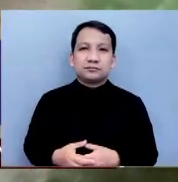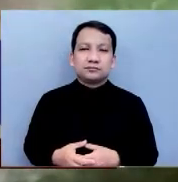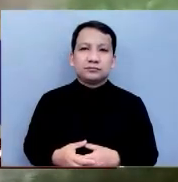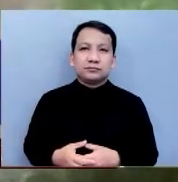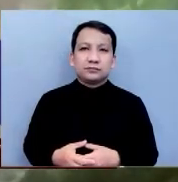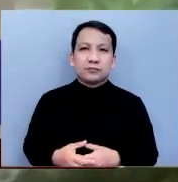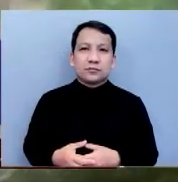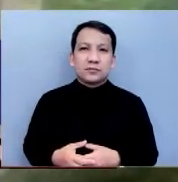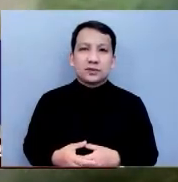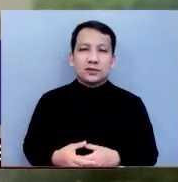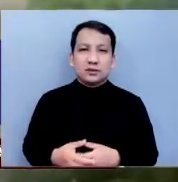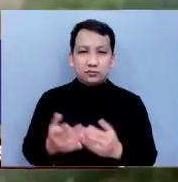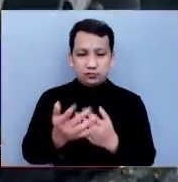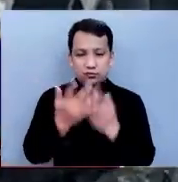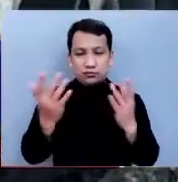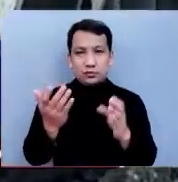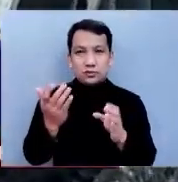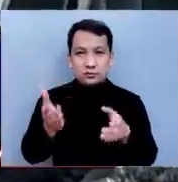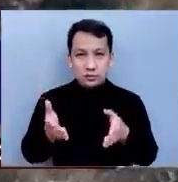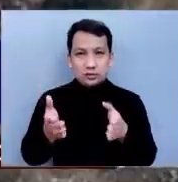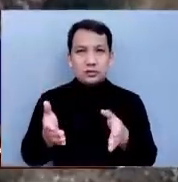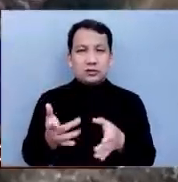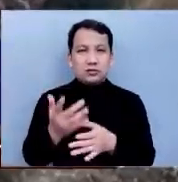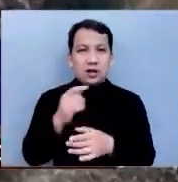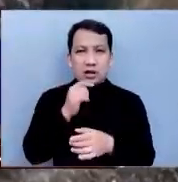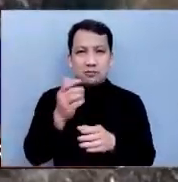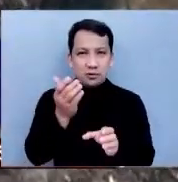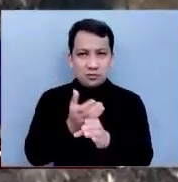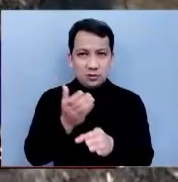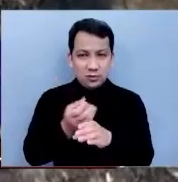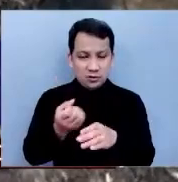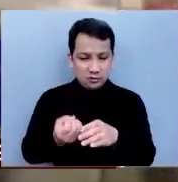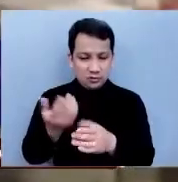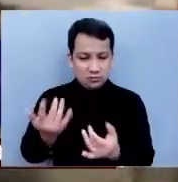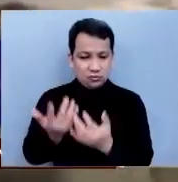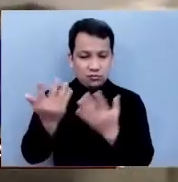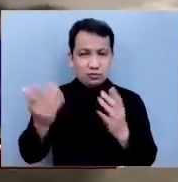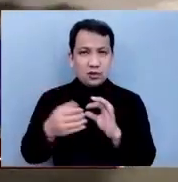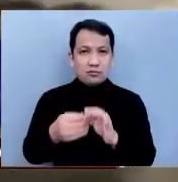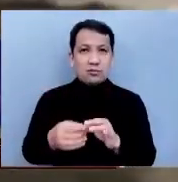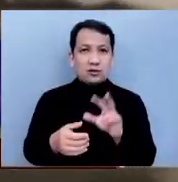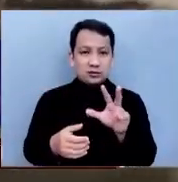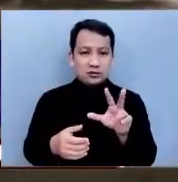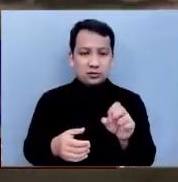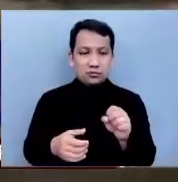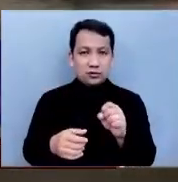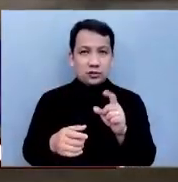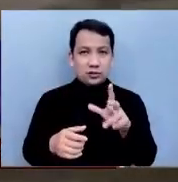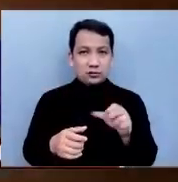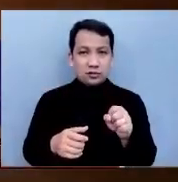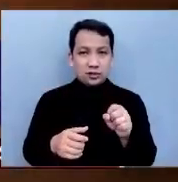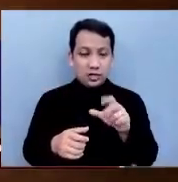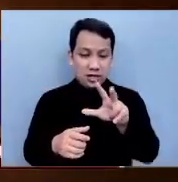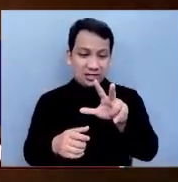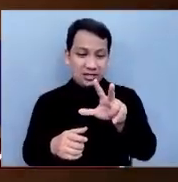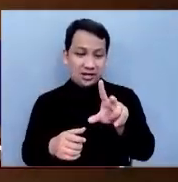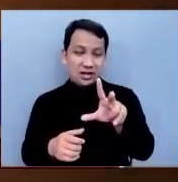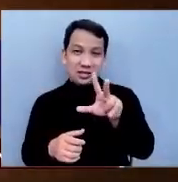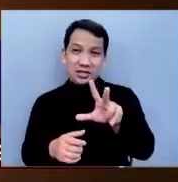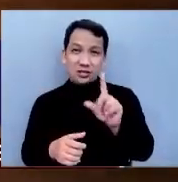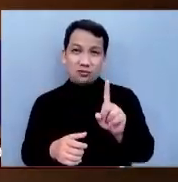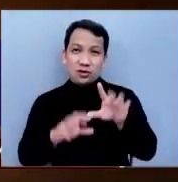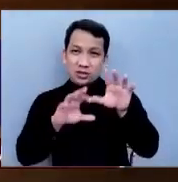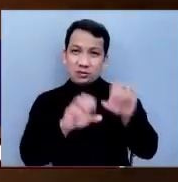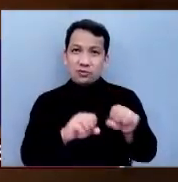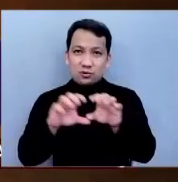Nabalot din ng apoy ang ilang kalsada. May mga kotse pang sinunog. 31 rallyista ang inaresto. Sumiklab ang mga riot na